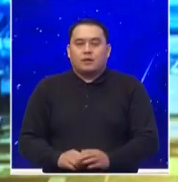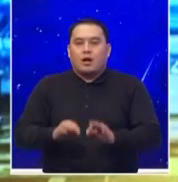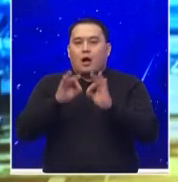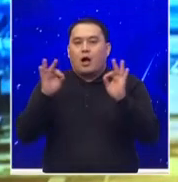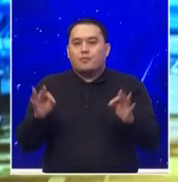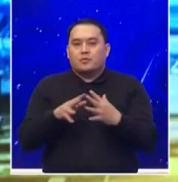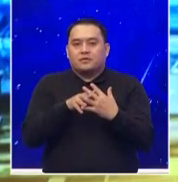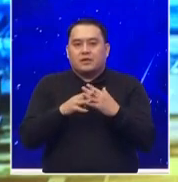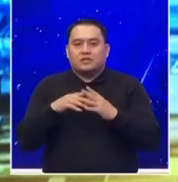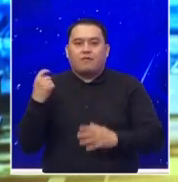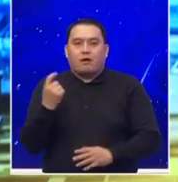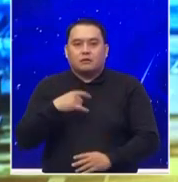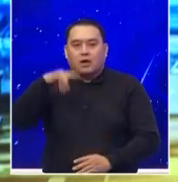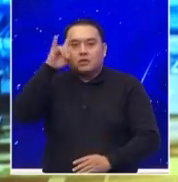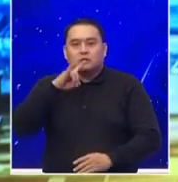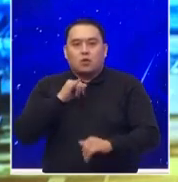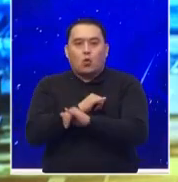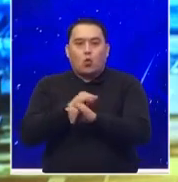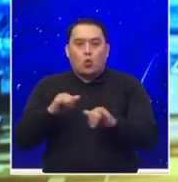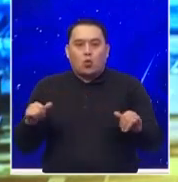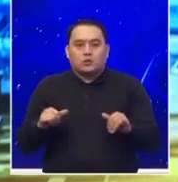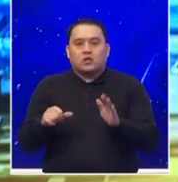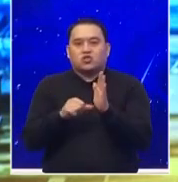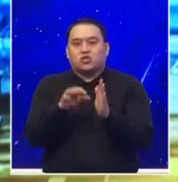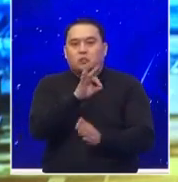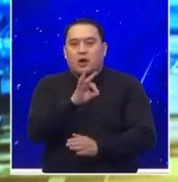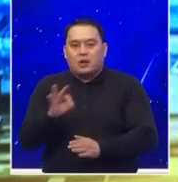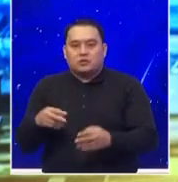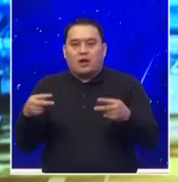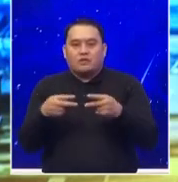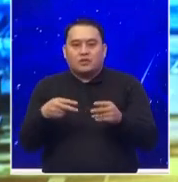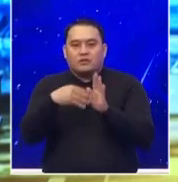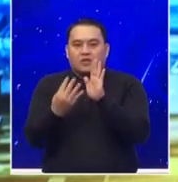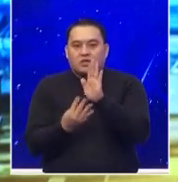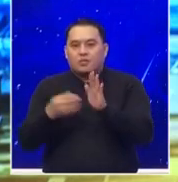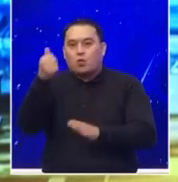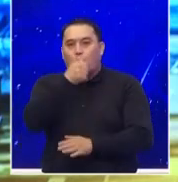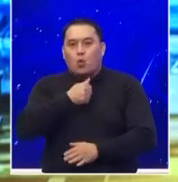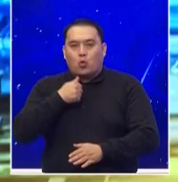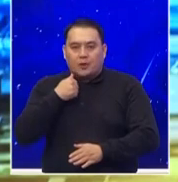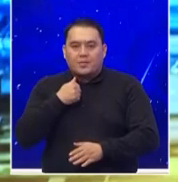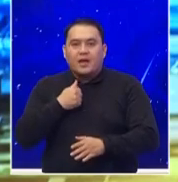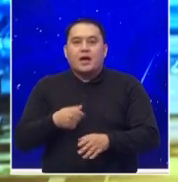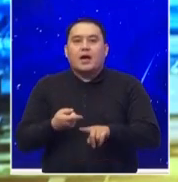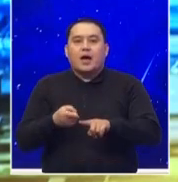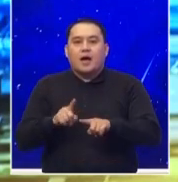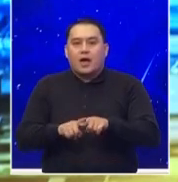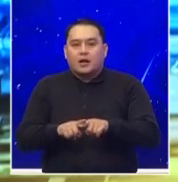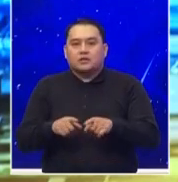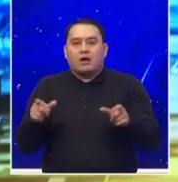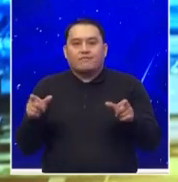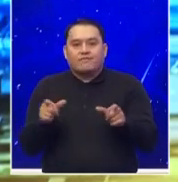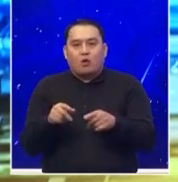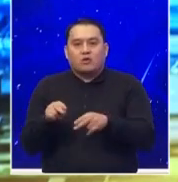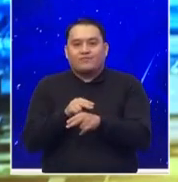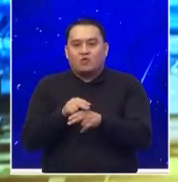Объемы сельского хозяйства в Казахстане увеличились почти на 6% в сравнении с 2019 годом. И это несмотря на